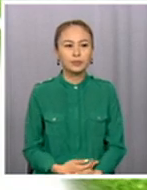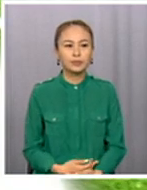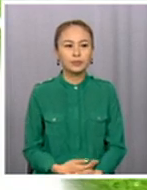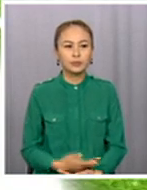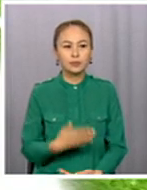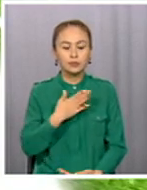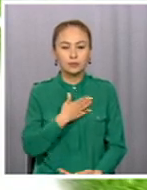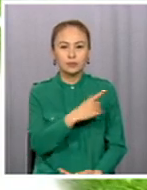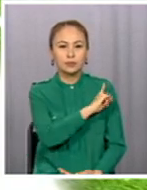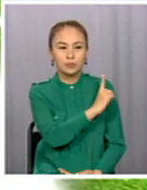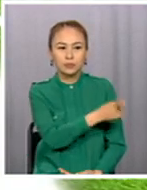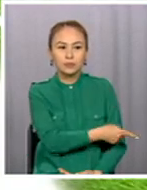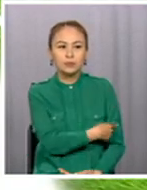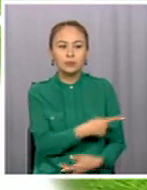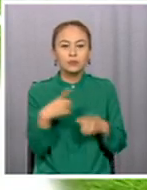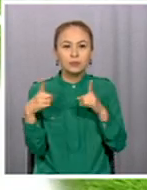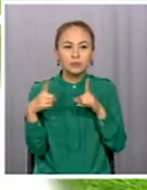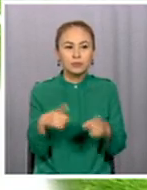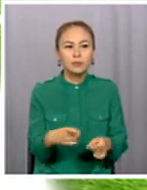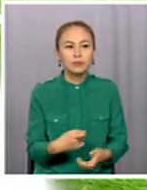қатты жүгіремін ғой. Міне.